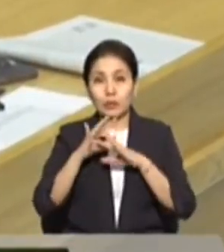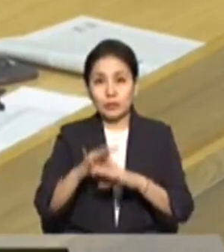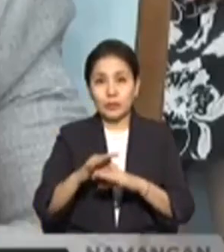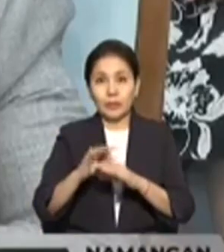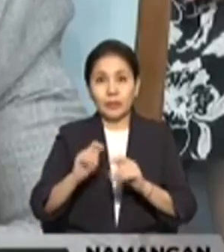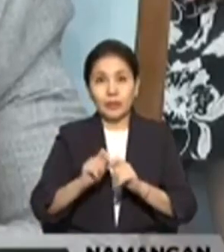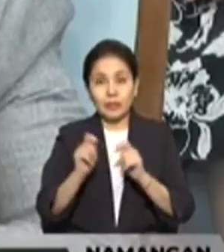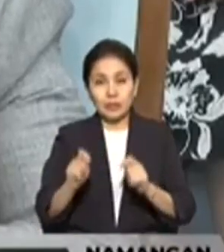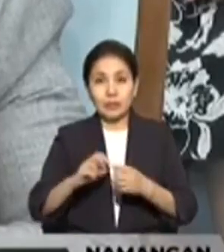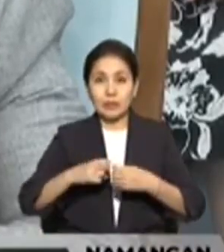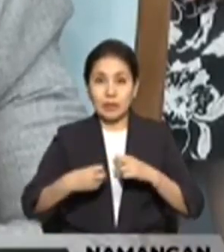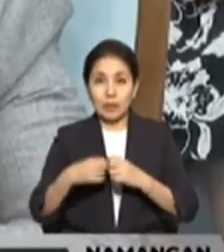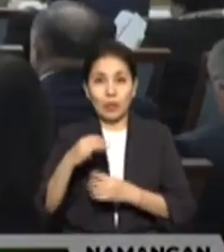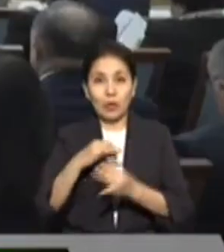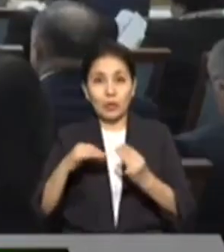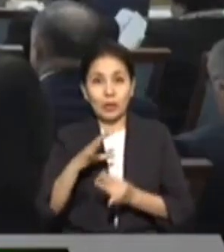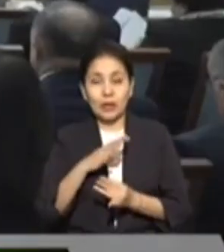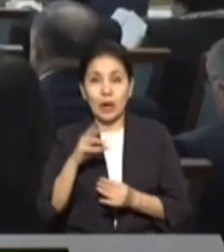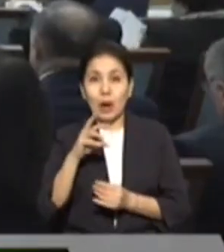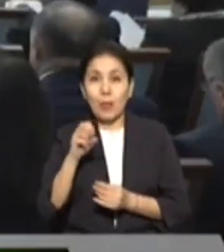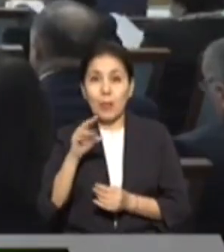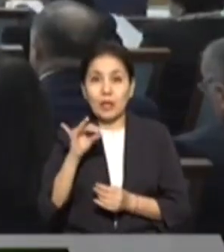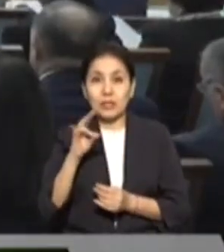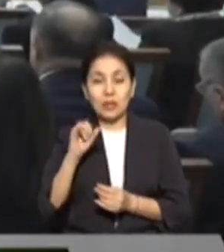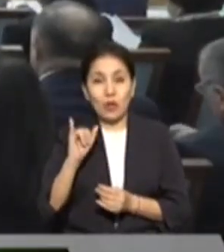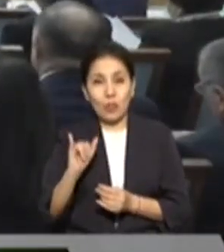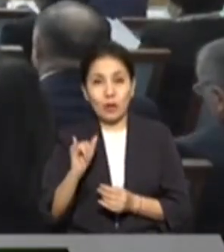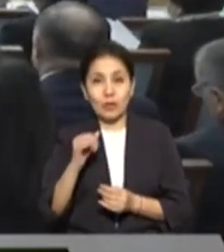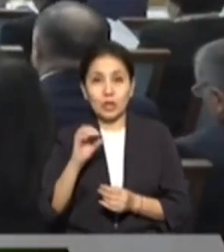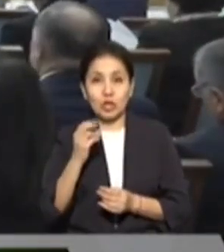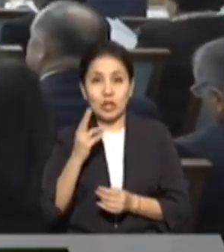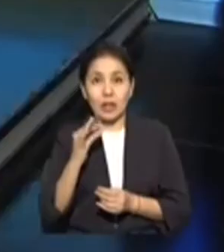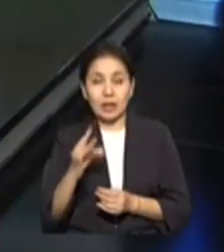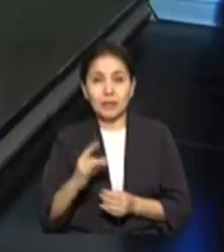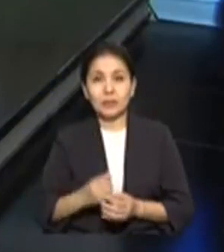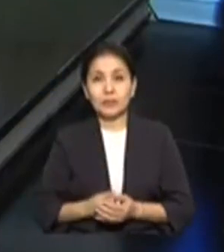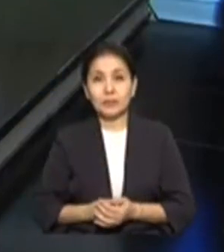ishlarini tashkillashtirish masalalari muhokama qilindi. Madina Umarova, Ilyos Zamonov, Yoshlar.